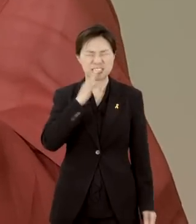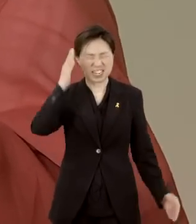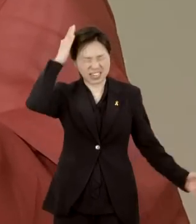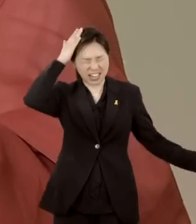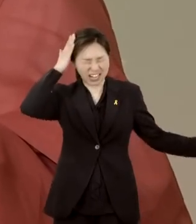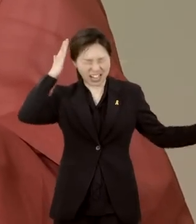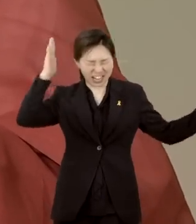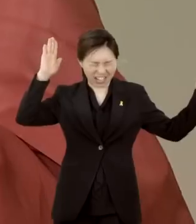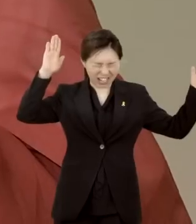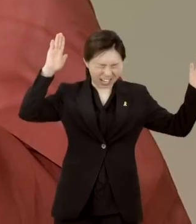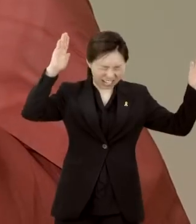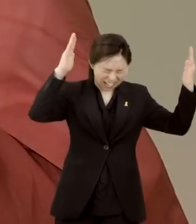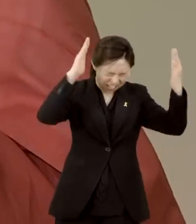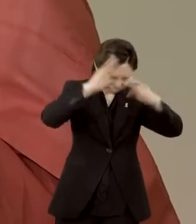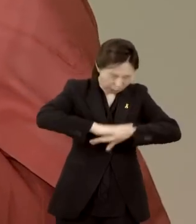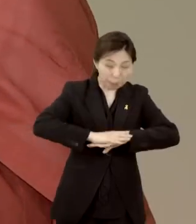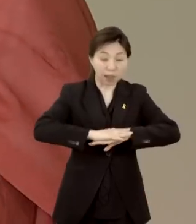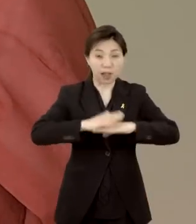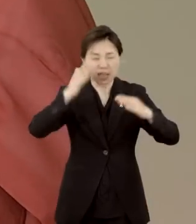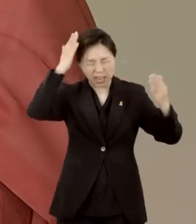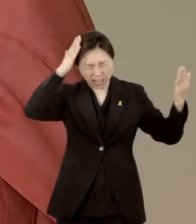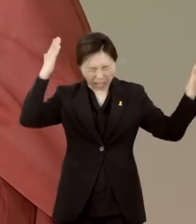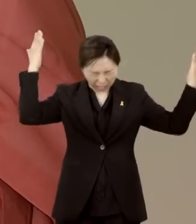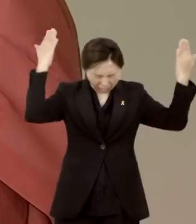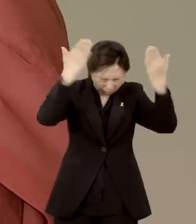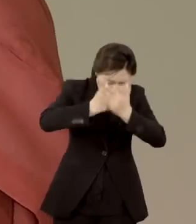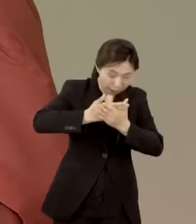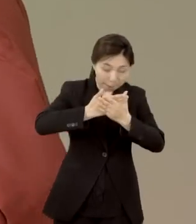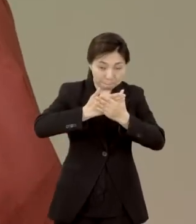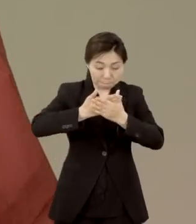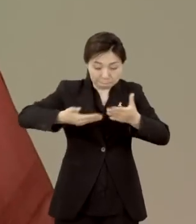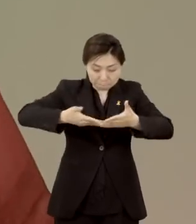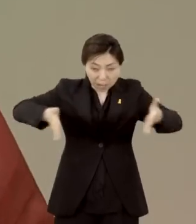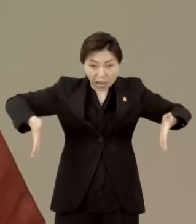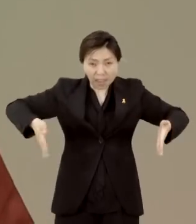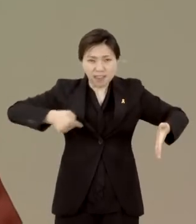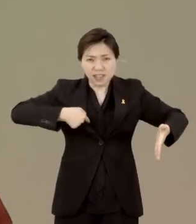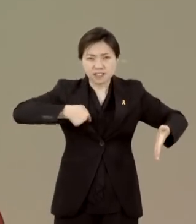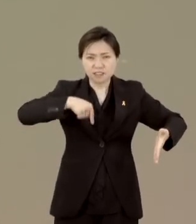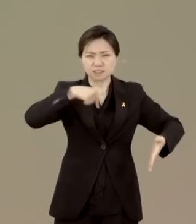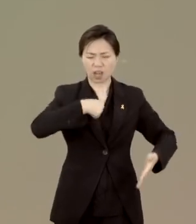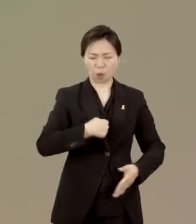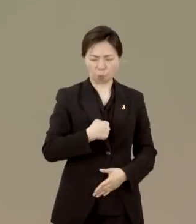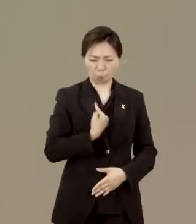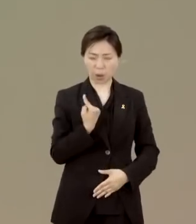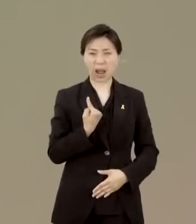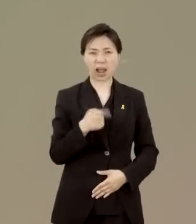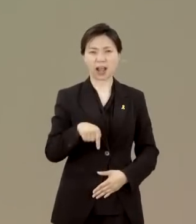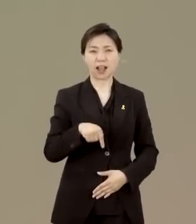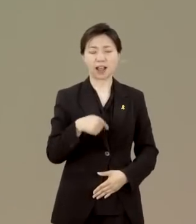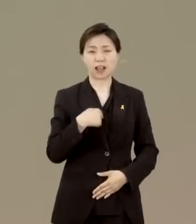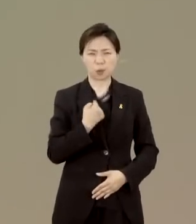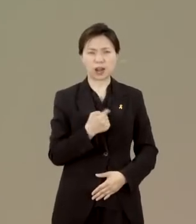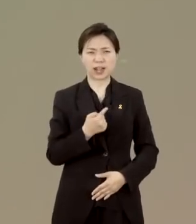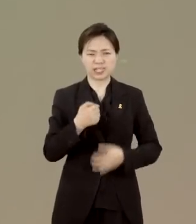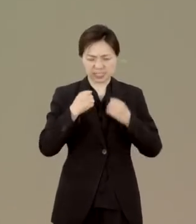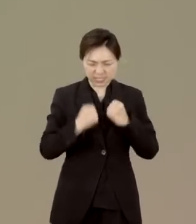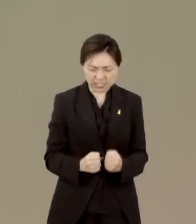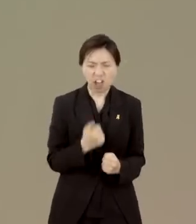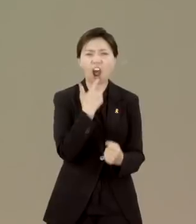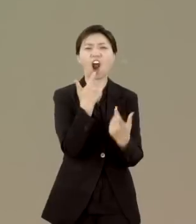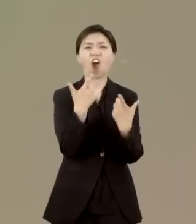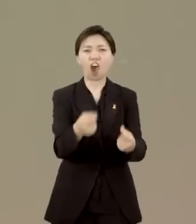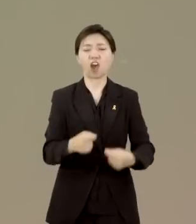이 어두운 방에 내가이 어두운 방에 혼자 내가이 방에이